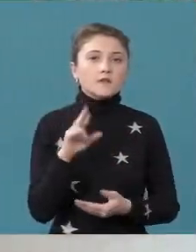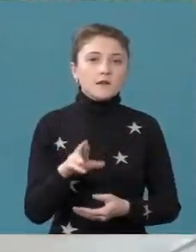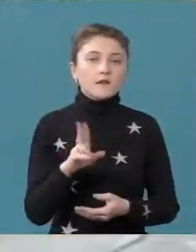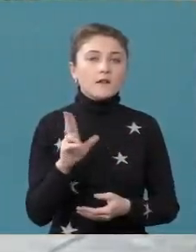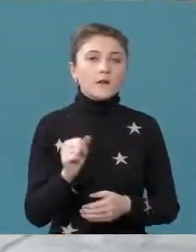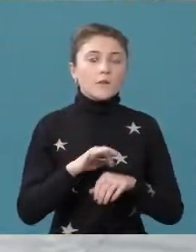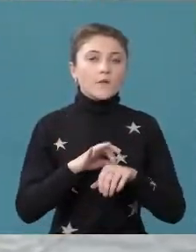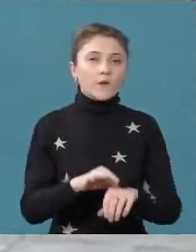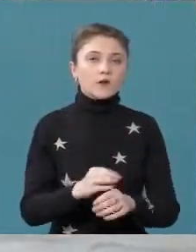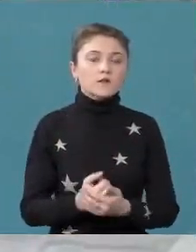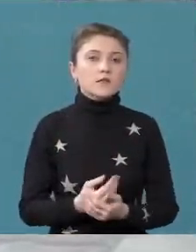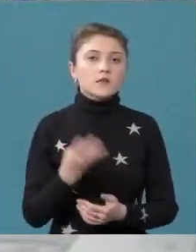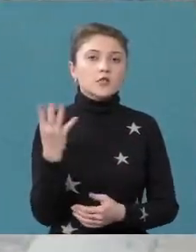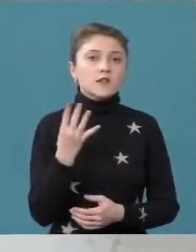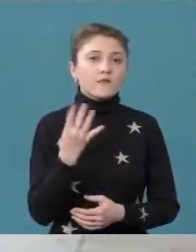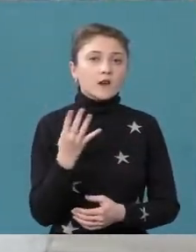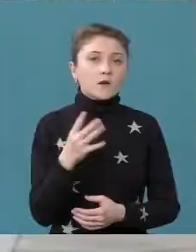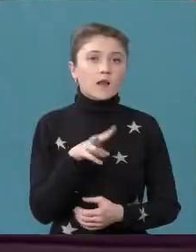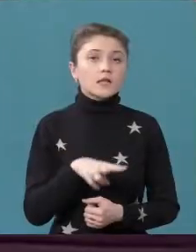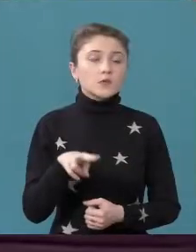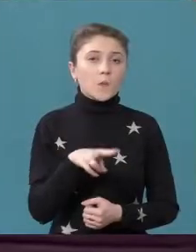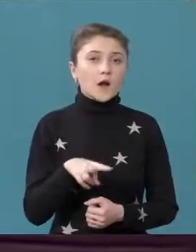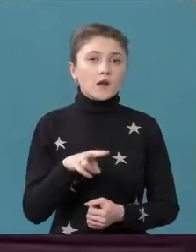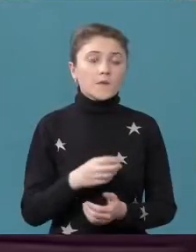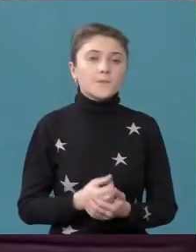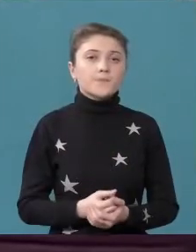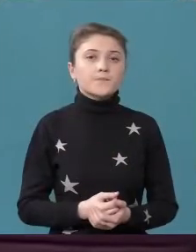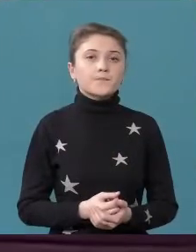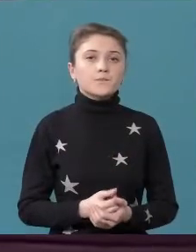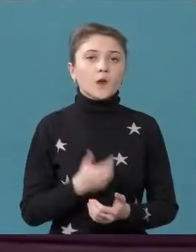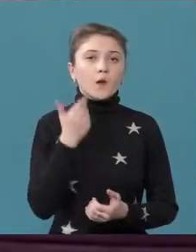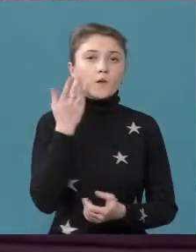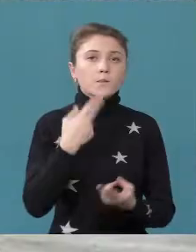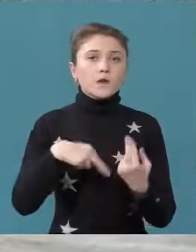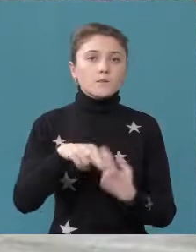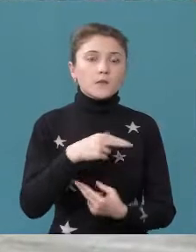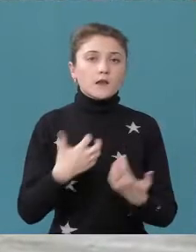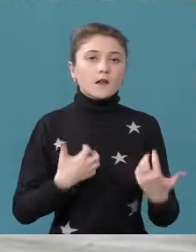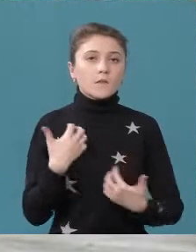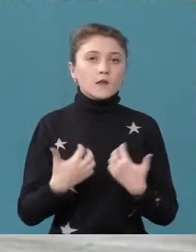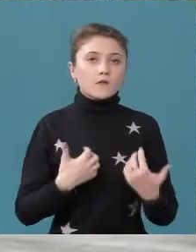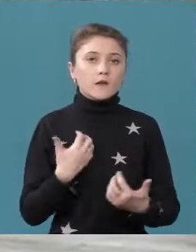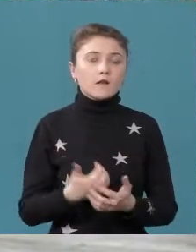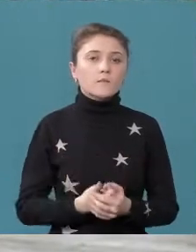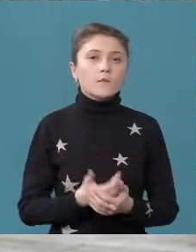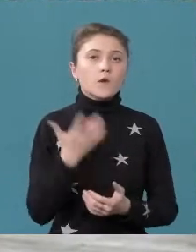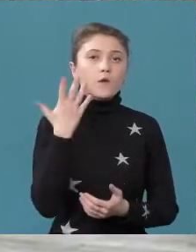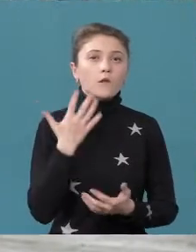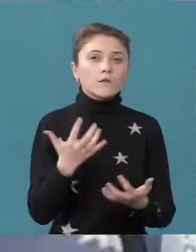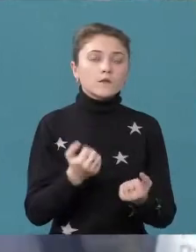проводилася 4 листопада, коли підприємці пікетували адміністрацію, коли взяли в